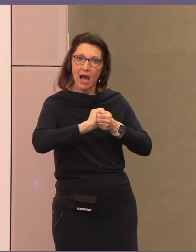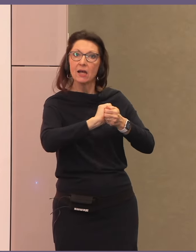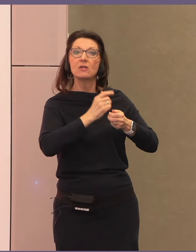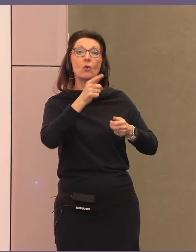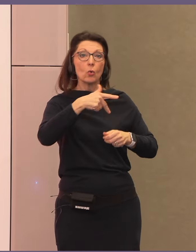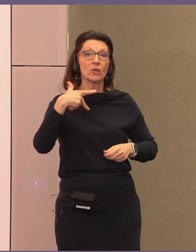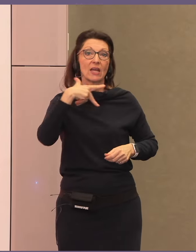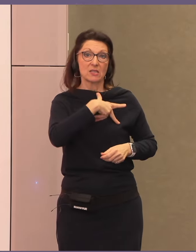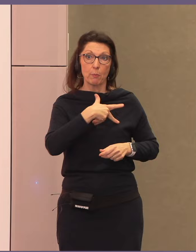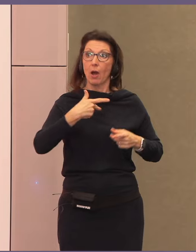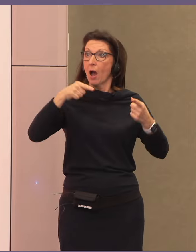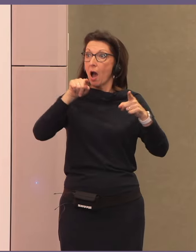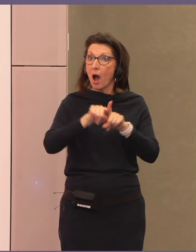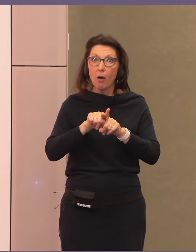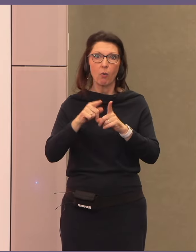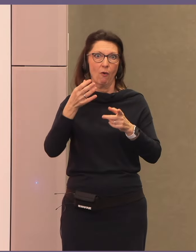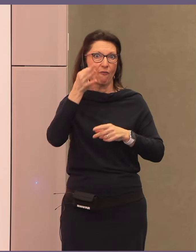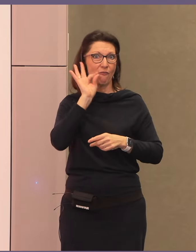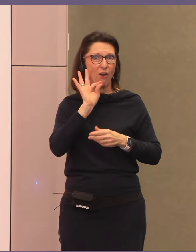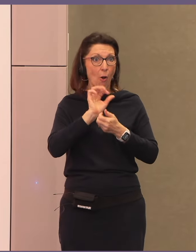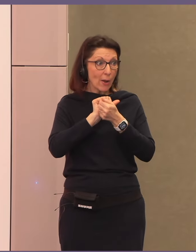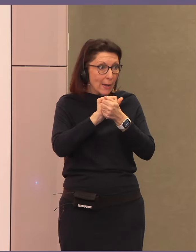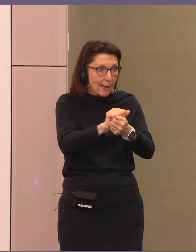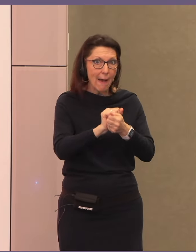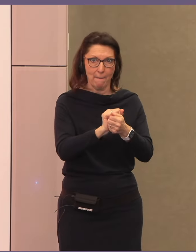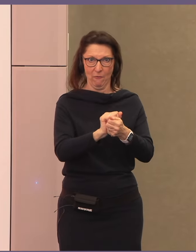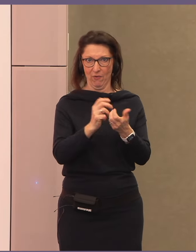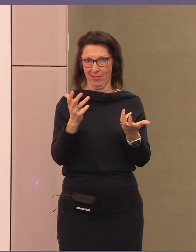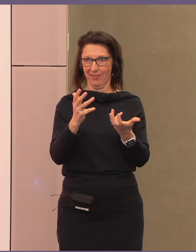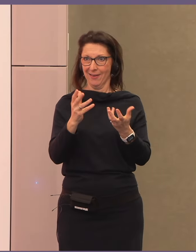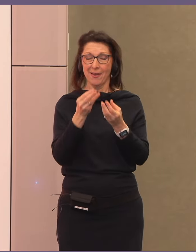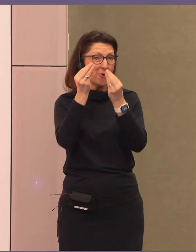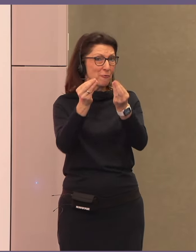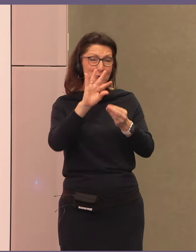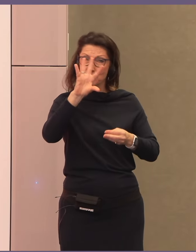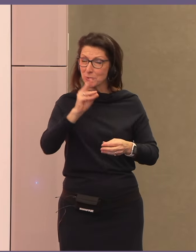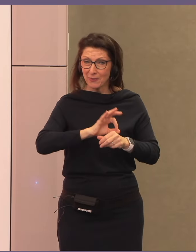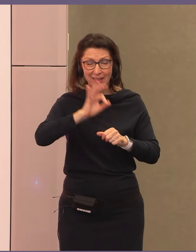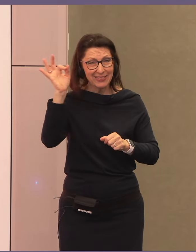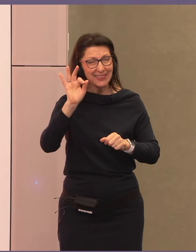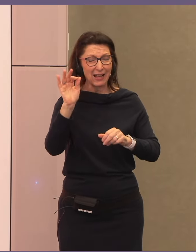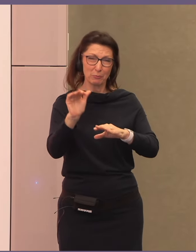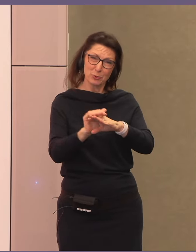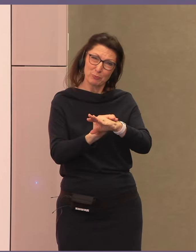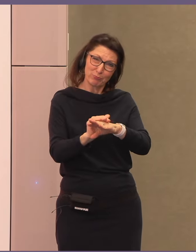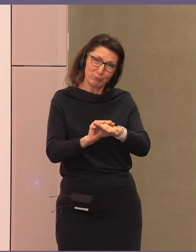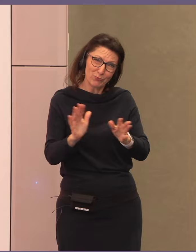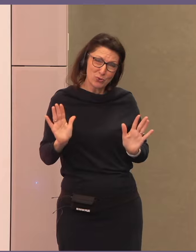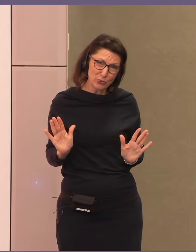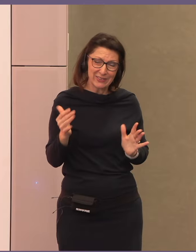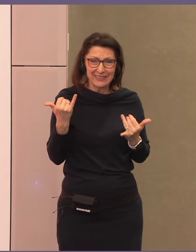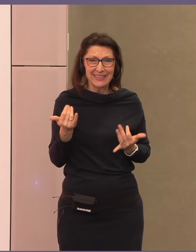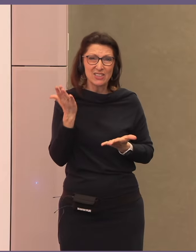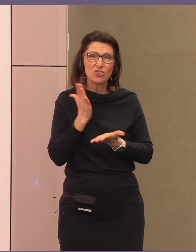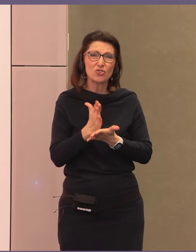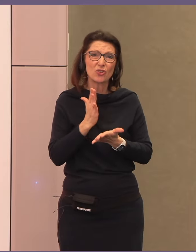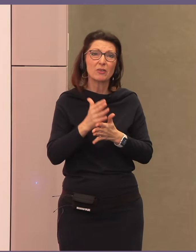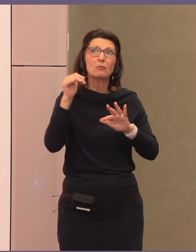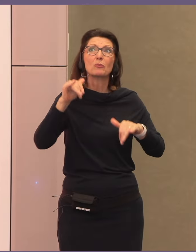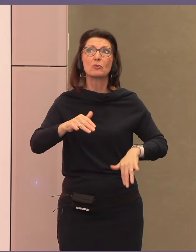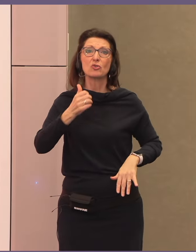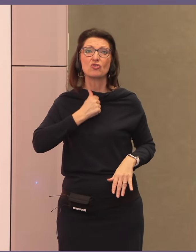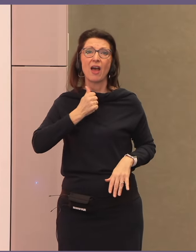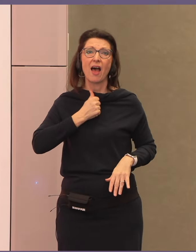Seite und fix eingebettet in den Kampf um Frauen. Und ich wünsche euch einen schönen Tag und muss mich leider entschuldigen. Ich sollte jetzt schon in der Steiermark sein, wo eine